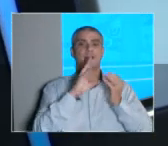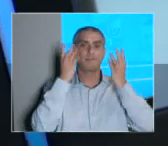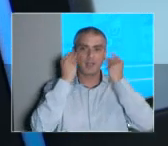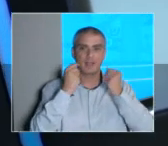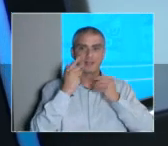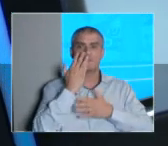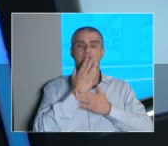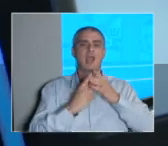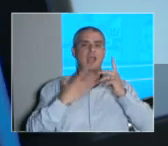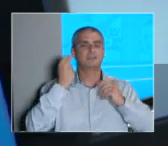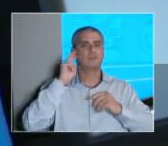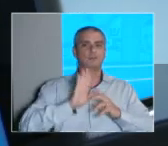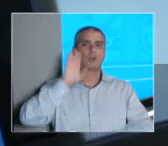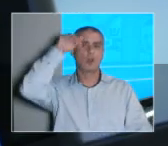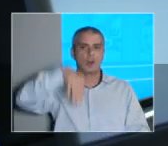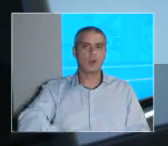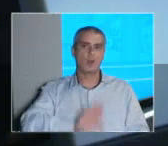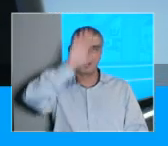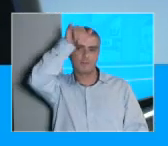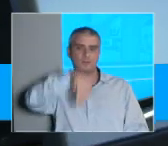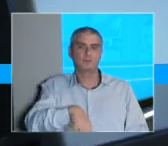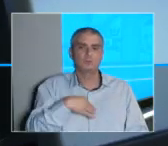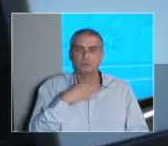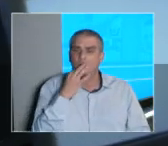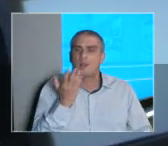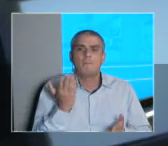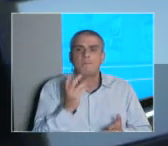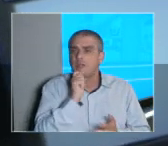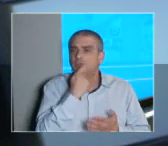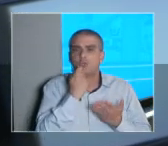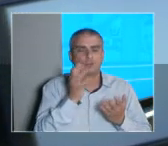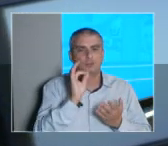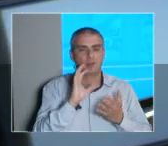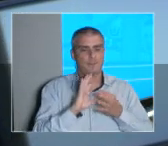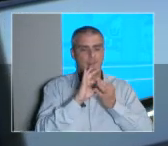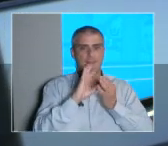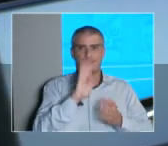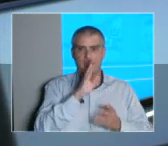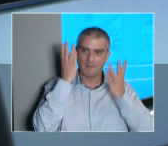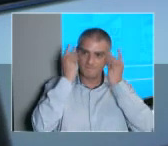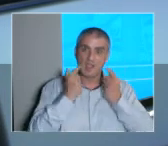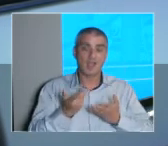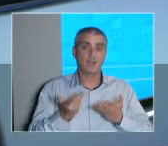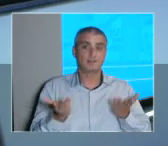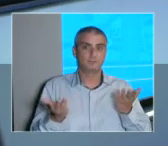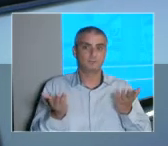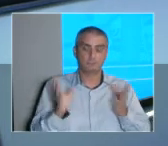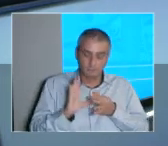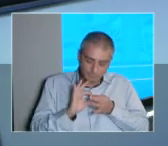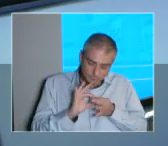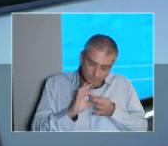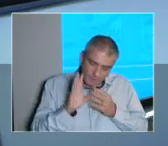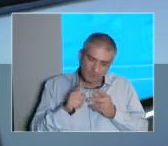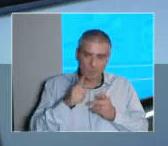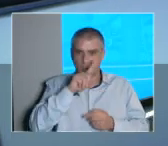החרדים, חצי יובל של מורדות ועליות. בוא נתחיל עם השאלה. מה סוד הקסם של הברית בין נתניהו לחרדים שהלכו איתו, ראינו